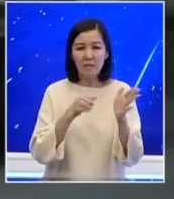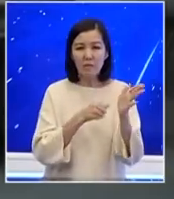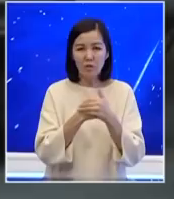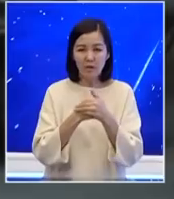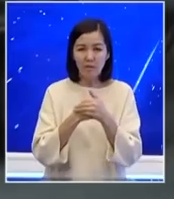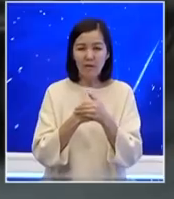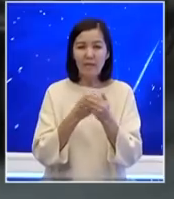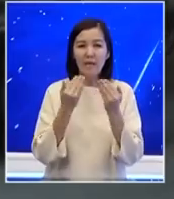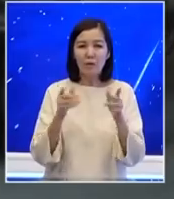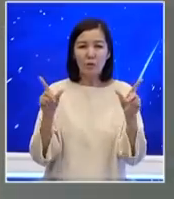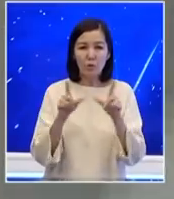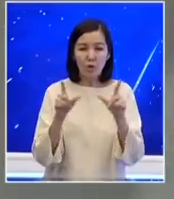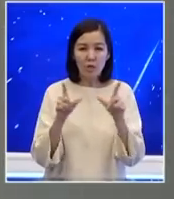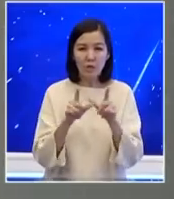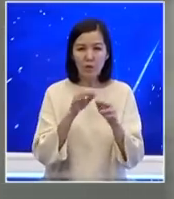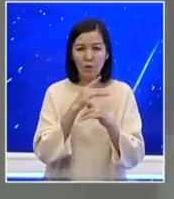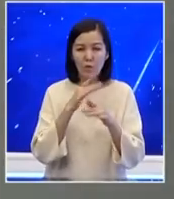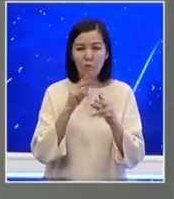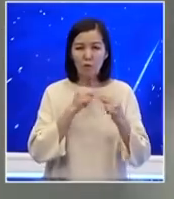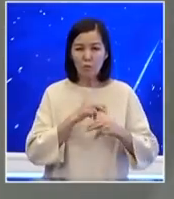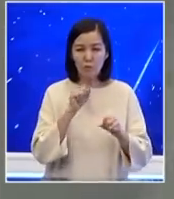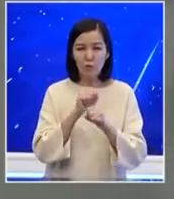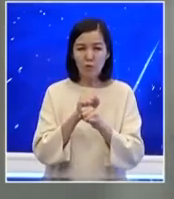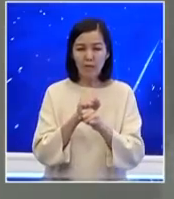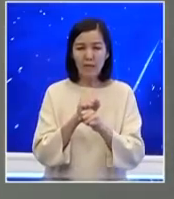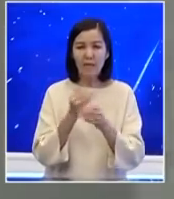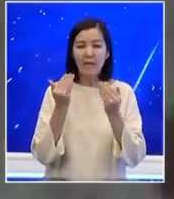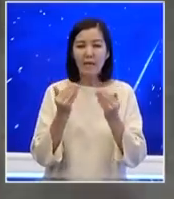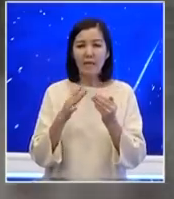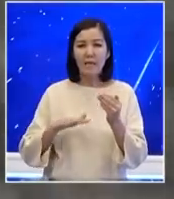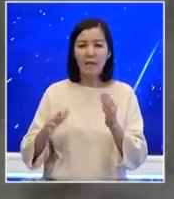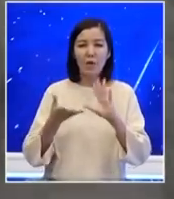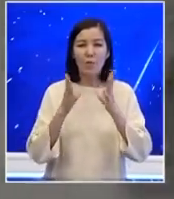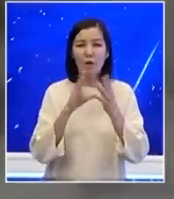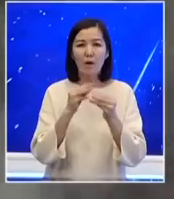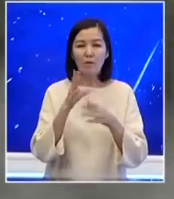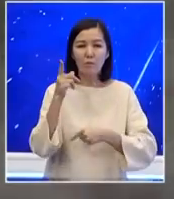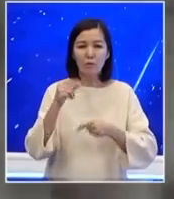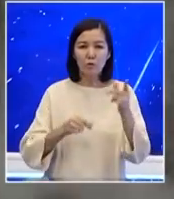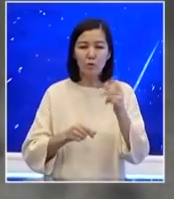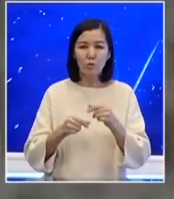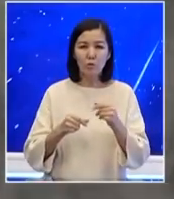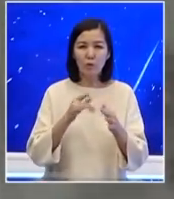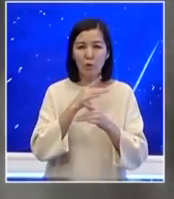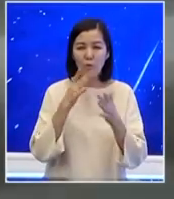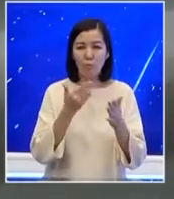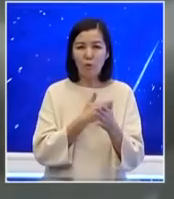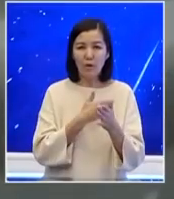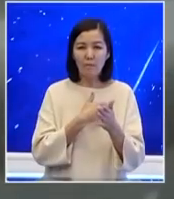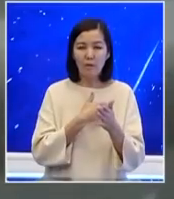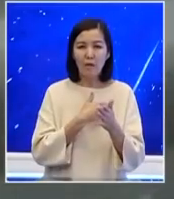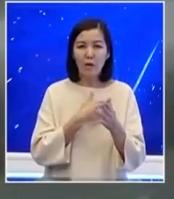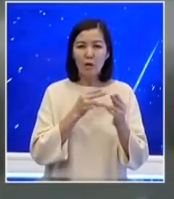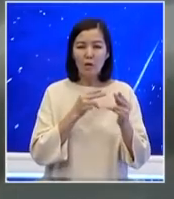айтады. Тіпті дүкендердің біразы да жұмысын тоқтатқан. Мамандар ел аумағы бойынша сүт өнімдеріне сұраныс көп болғанымен жұмыстың бір